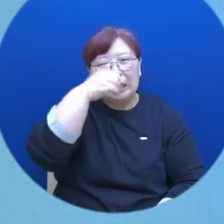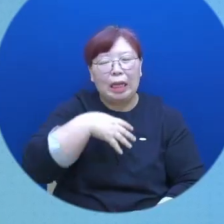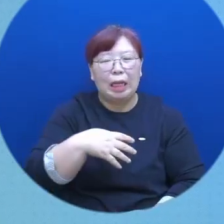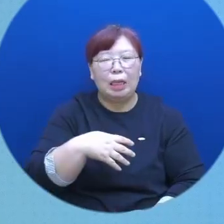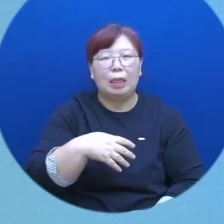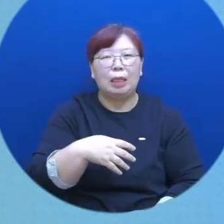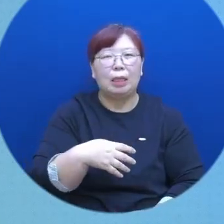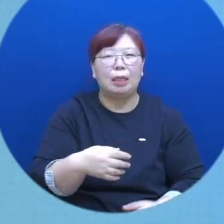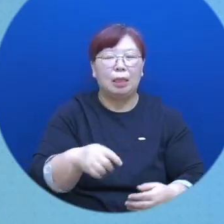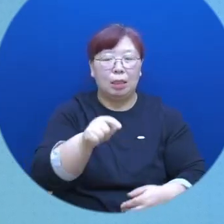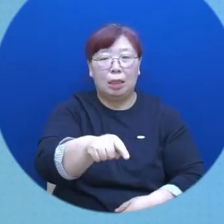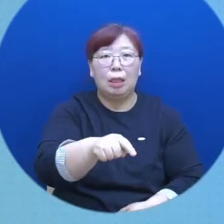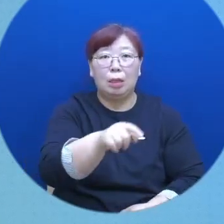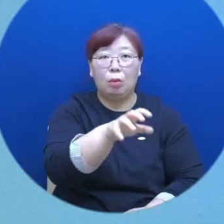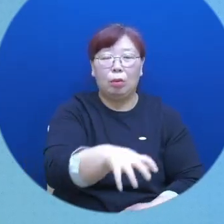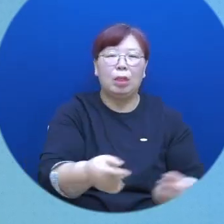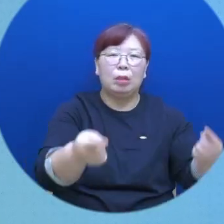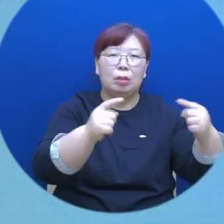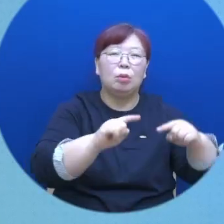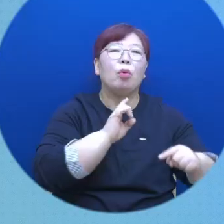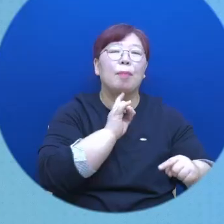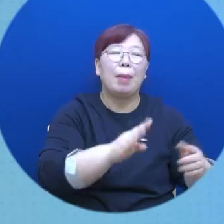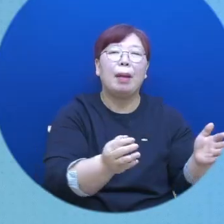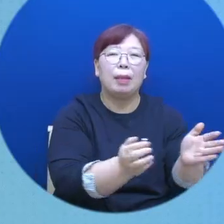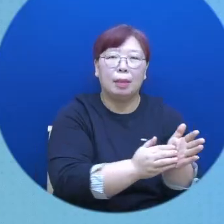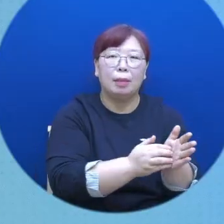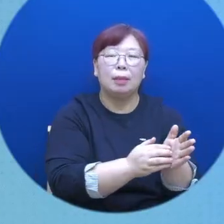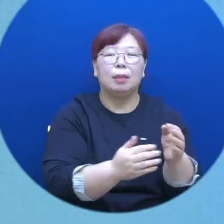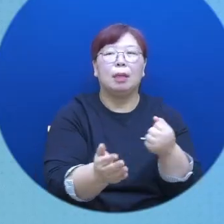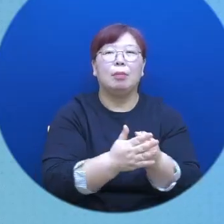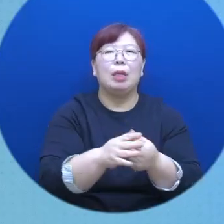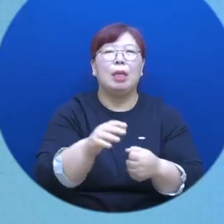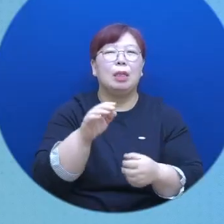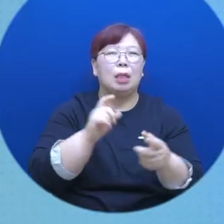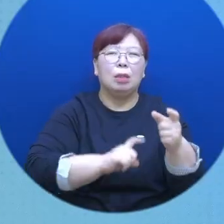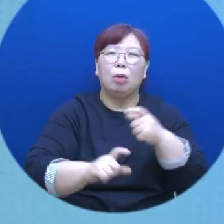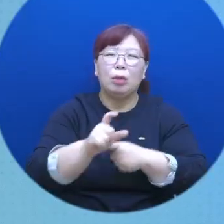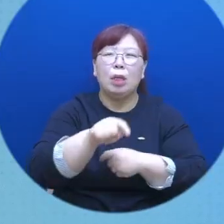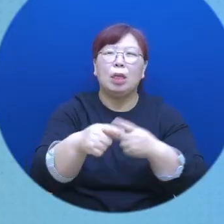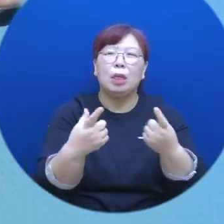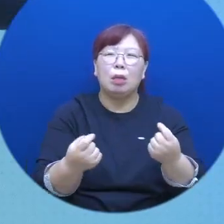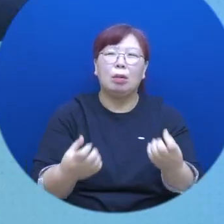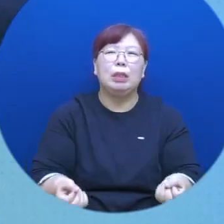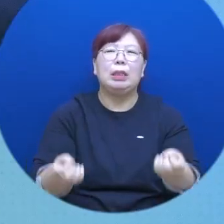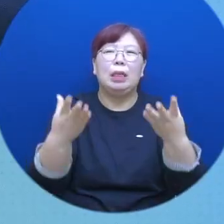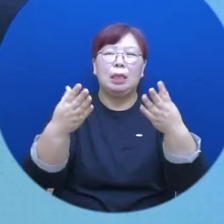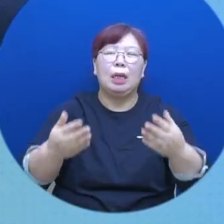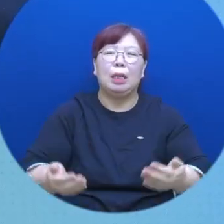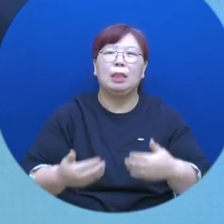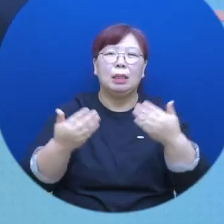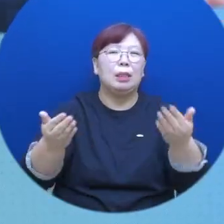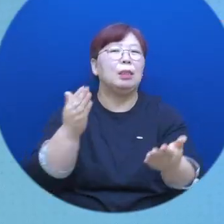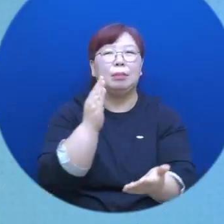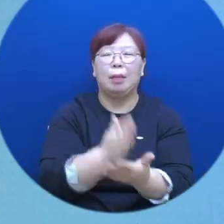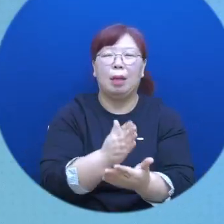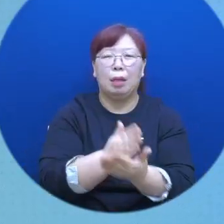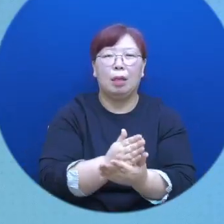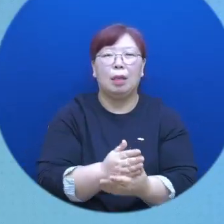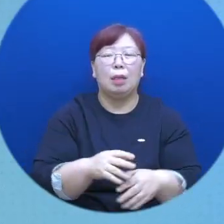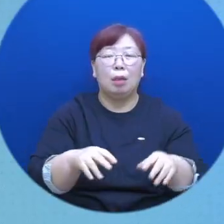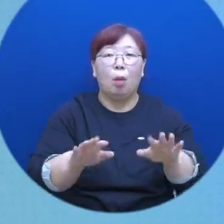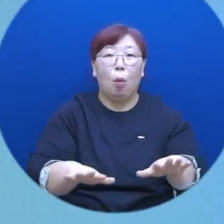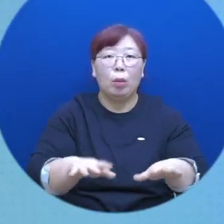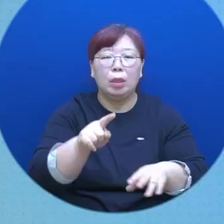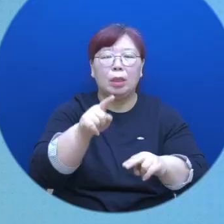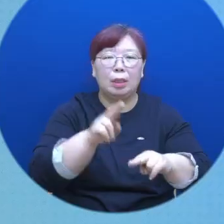뿐이다. 그러므로 더 이상 그런 제사 드리지 말라 말씀하고 있는 거잖아요. 뭘 말합니까? 오늘 우리가 이